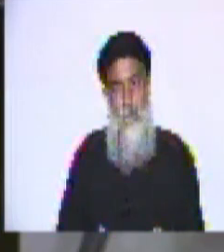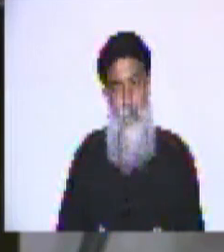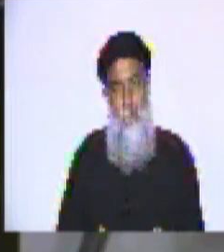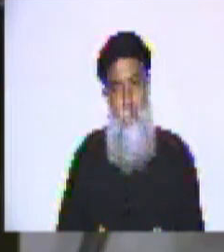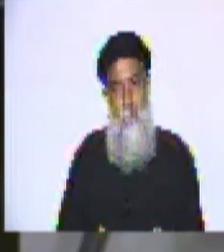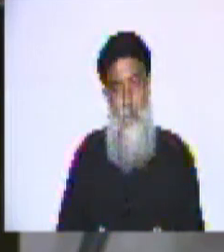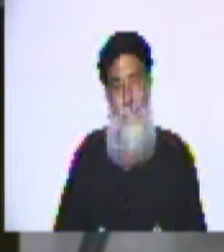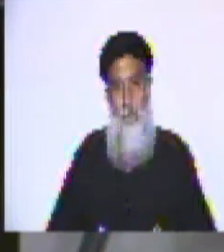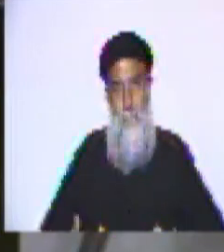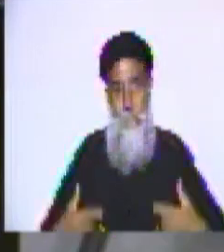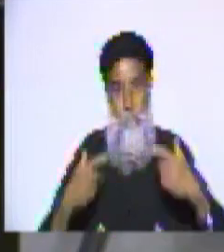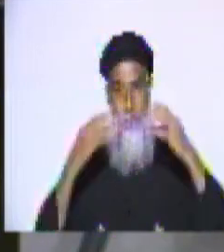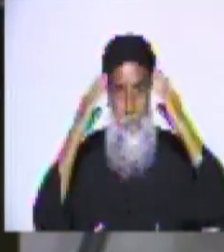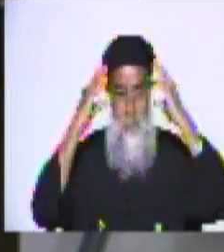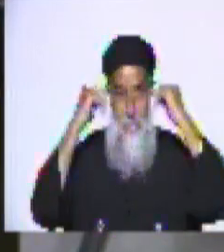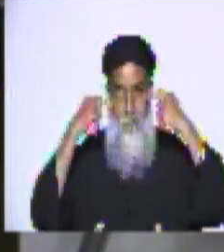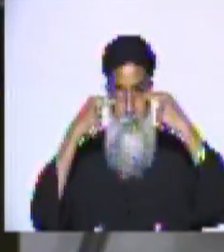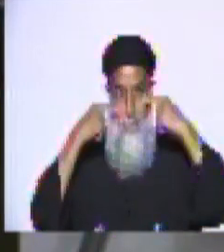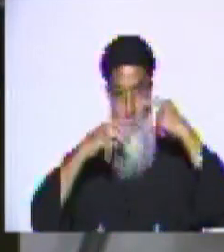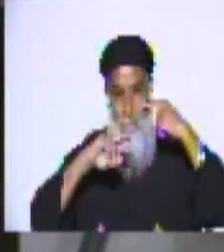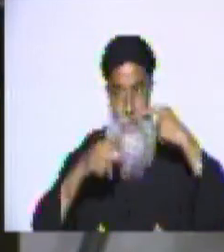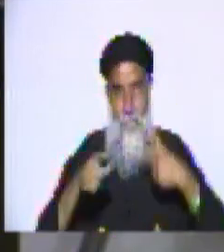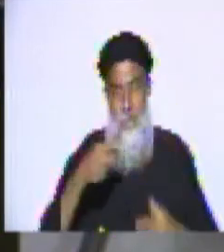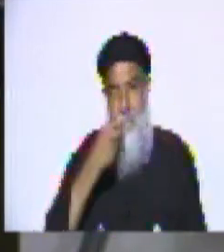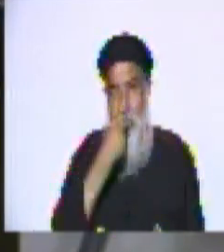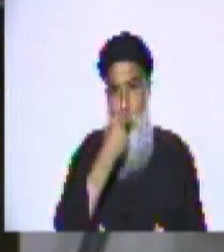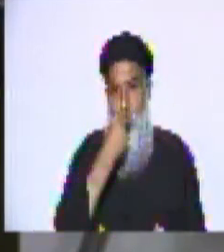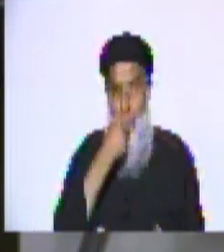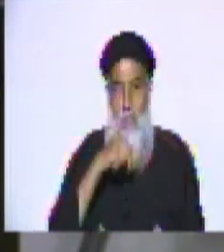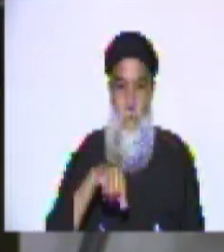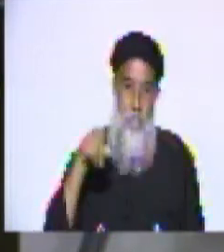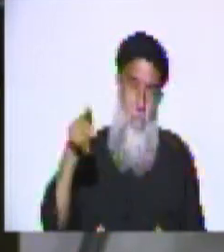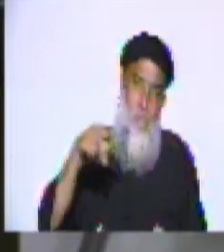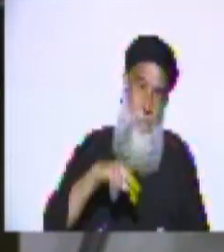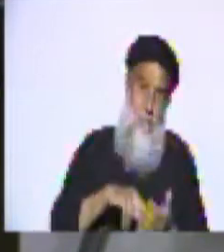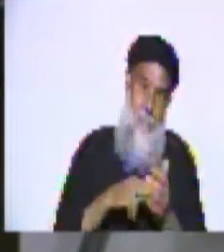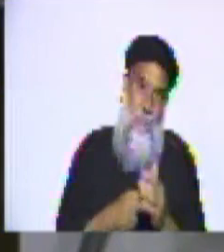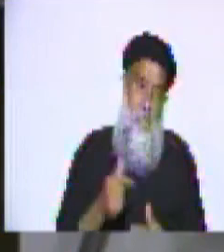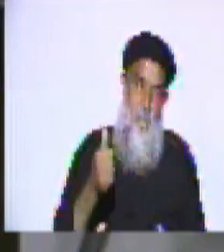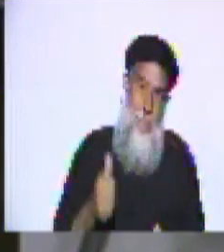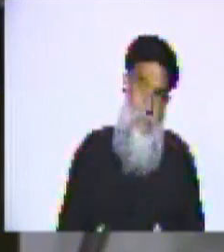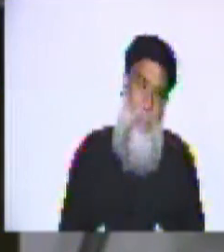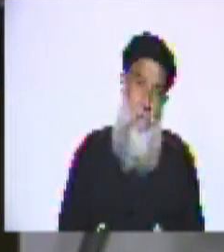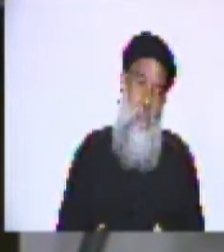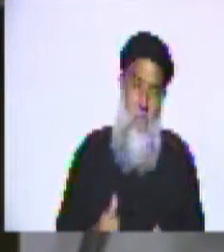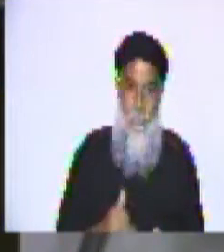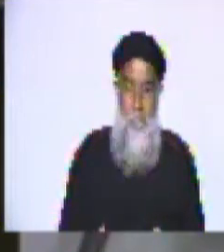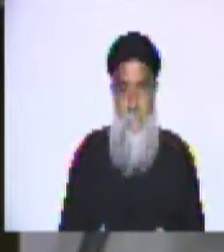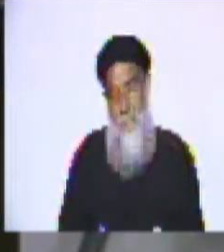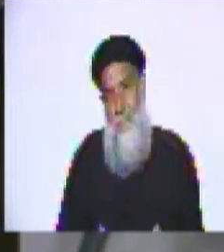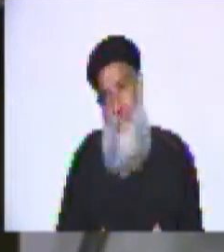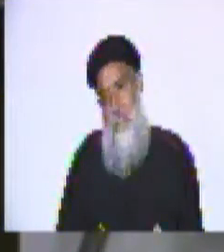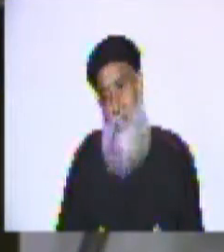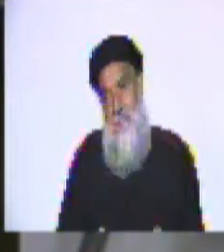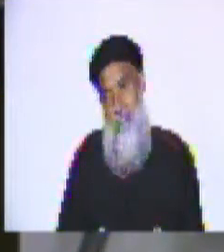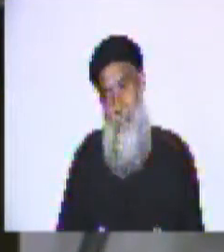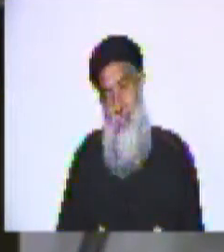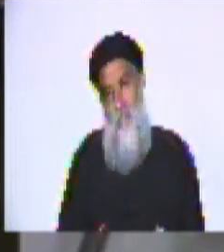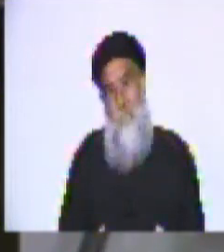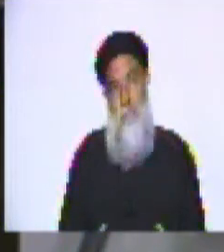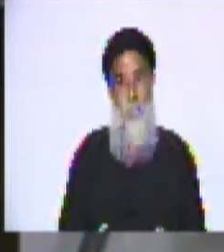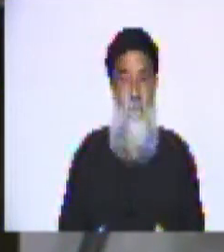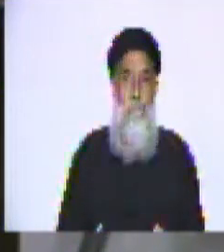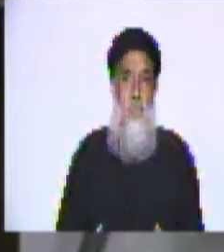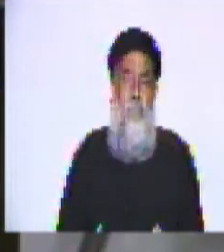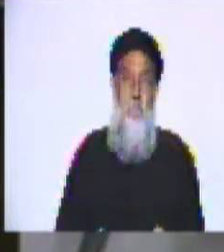واحدة ديانة أخرى فبتقول الله المسيحية شو بتعملي، ده هل من جوايا كده إن أنا ببقى غلط؟ لا دي